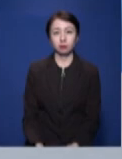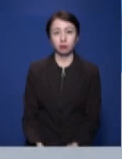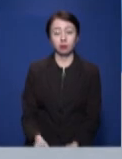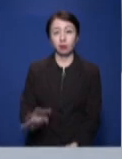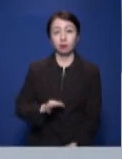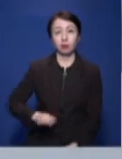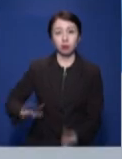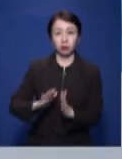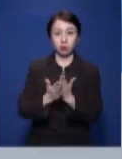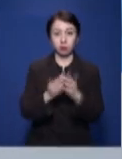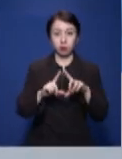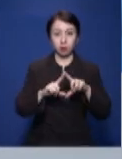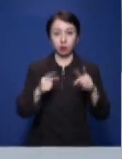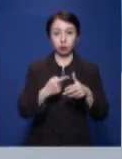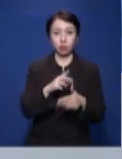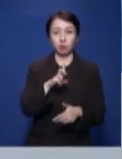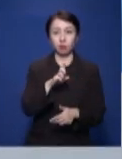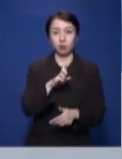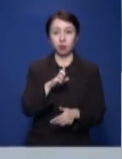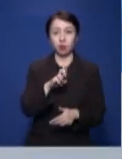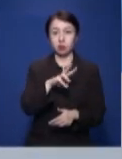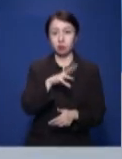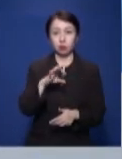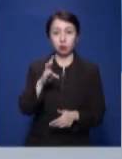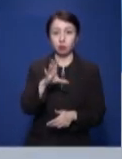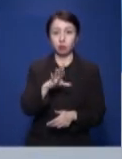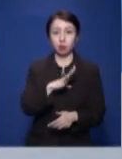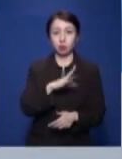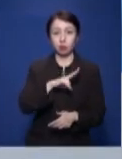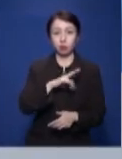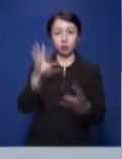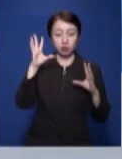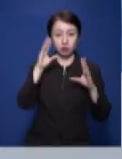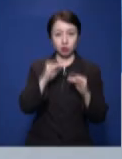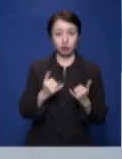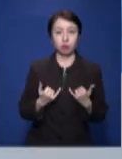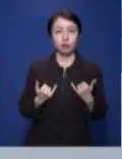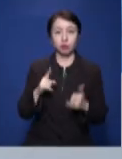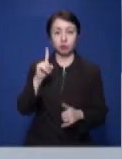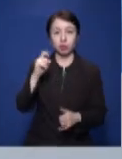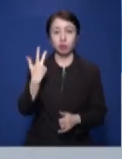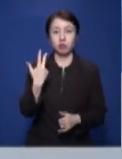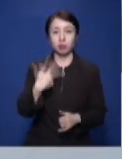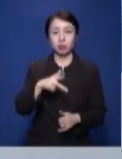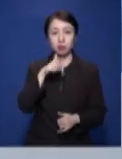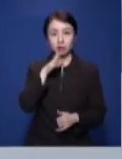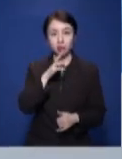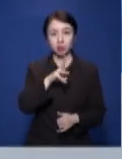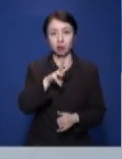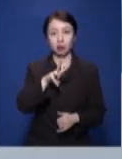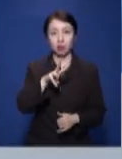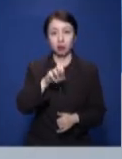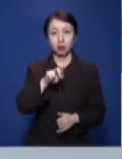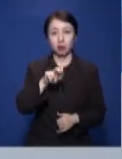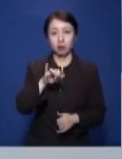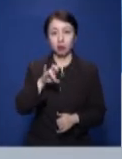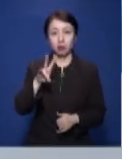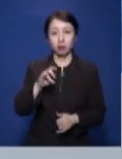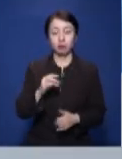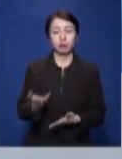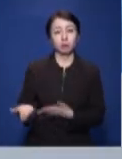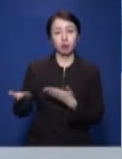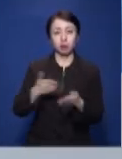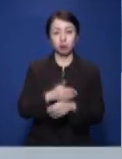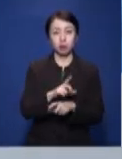Продолжаем выпуск. В областной универсальной научной библиотеке имени Сабита Муканова прошел литературный вечер в честь 130-летия Бейімбета